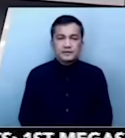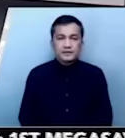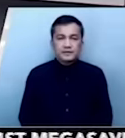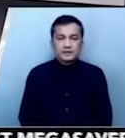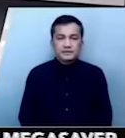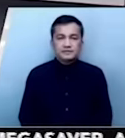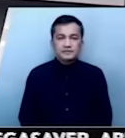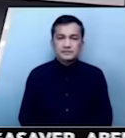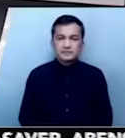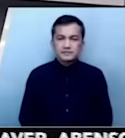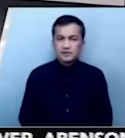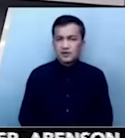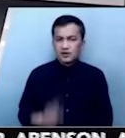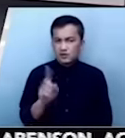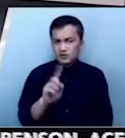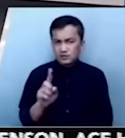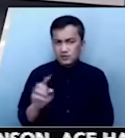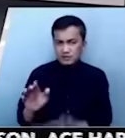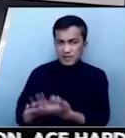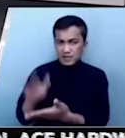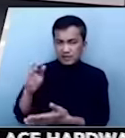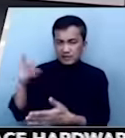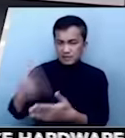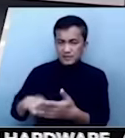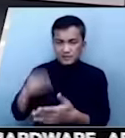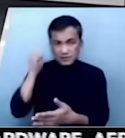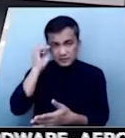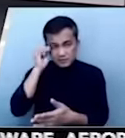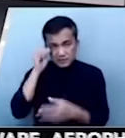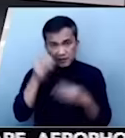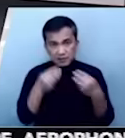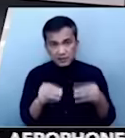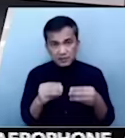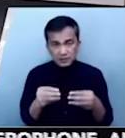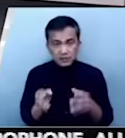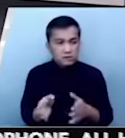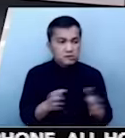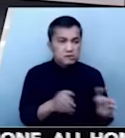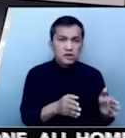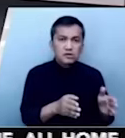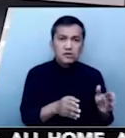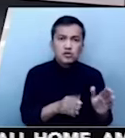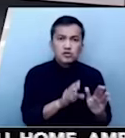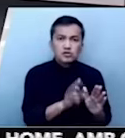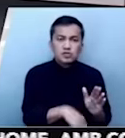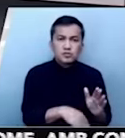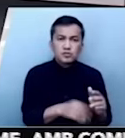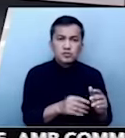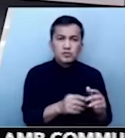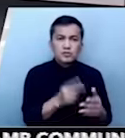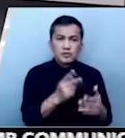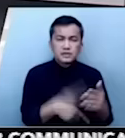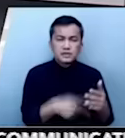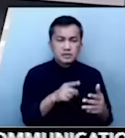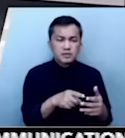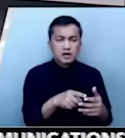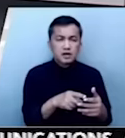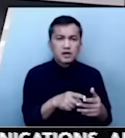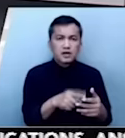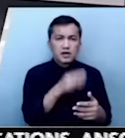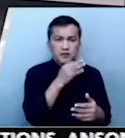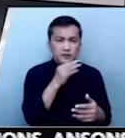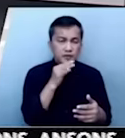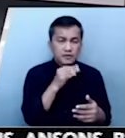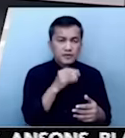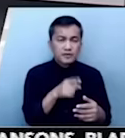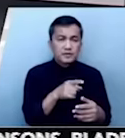Kung anong iminahal ng presyo ng sibuyas sa ilang pamilihan, ganun naman ibinaba ng presyo nito sa mga sakahan sa ilang lalawigan.